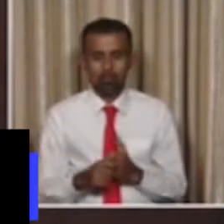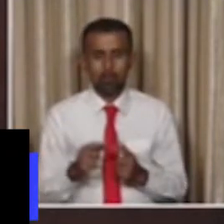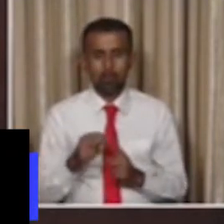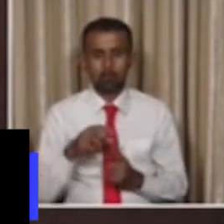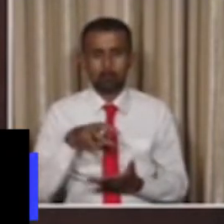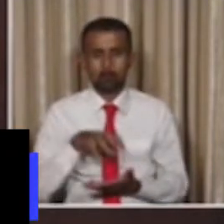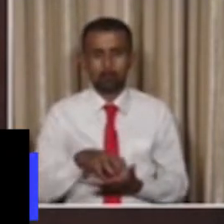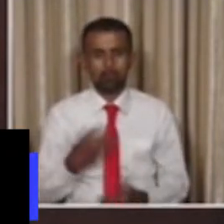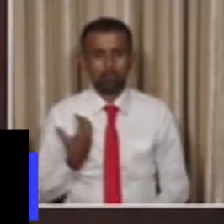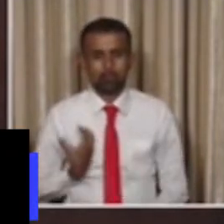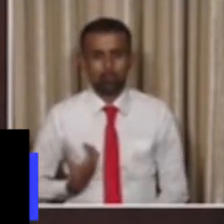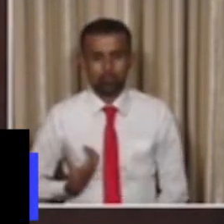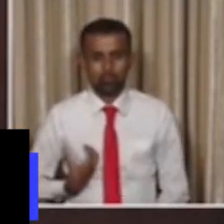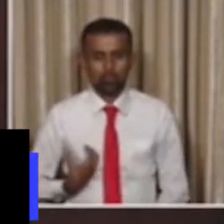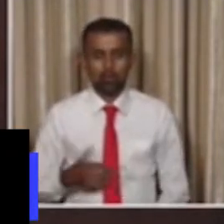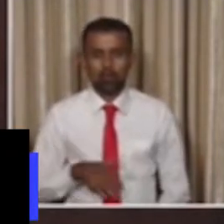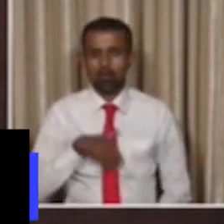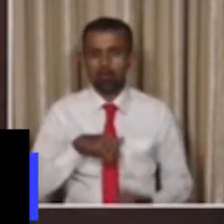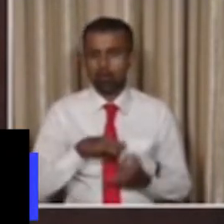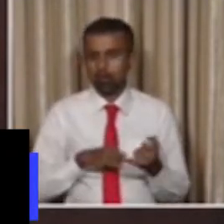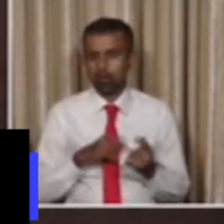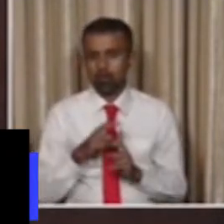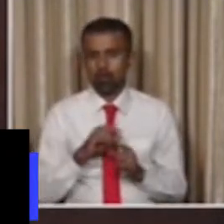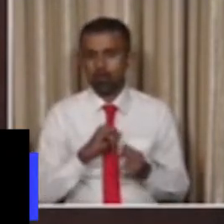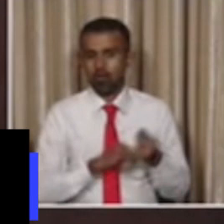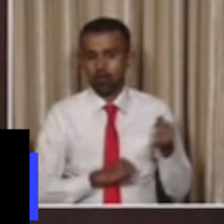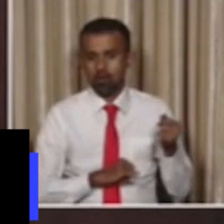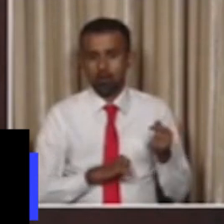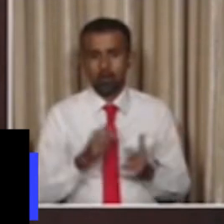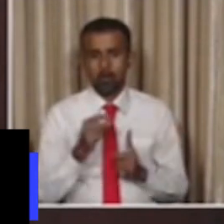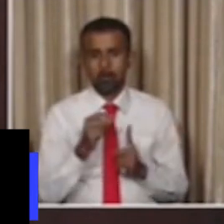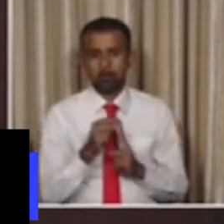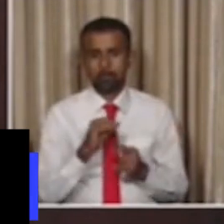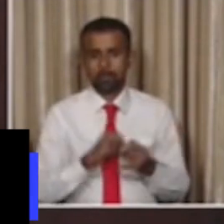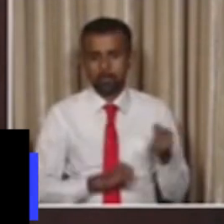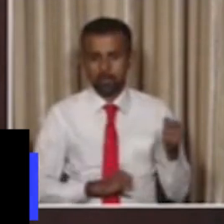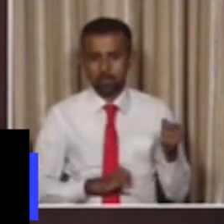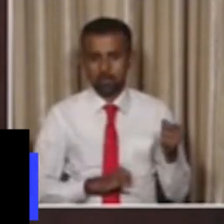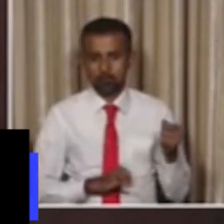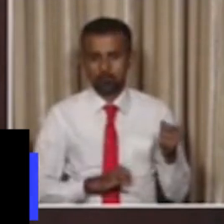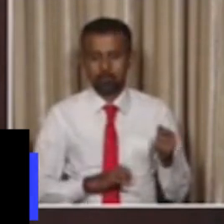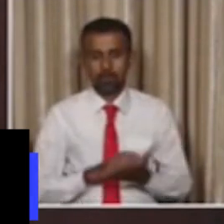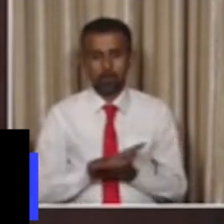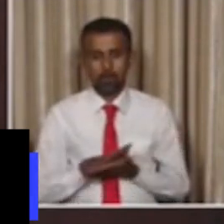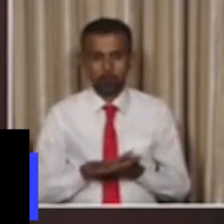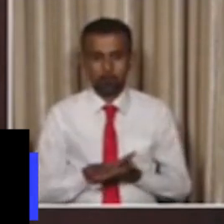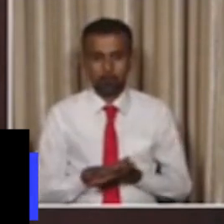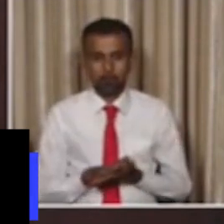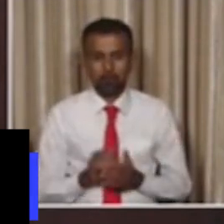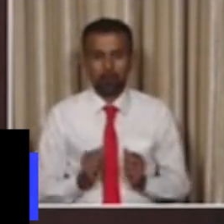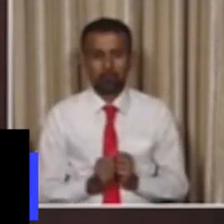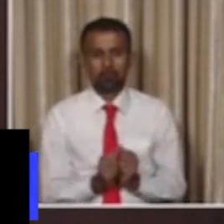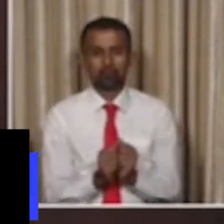පළාත් ආණ්ඩුකාරවරුන්ට පළාත් ප්‍රධාන ලේකම්වරුන්ට දිස්ත්‍රික් ලේකම්වරුන්ට ප්‍රාදේශීය ලේකම්වරුන්ට. එතන පැහැදිලිව මේ